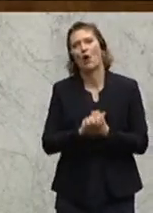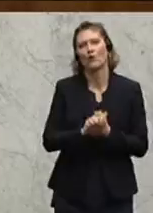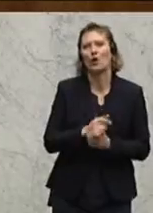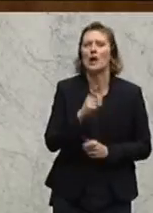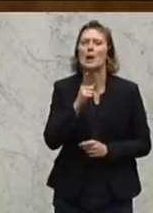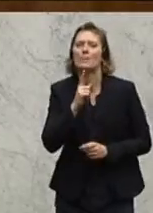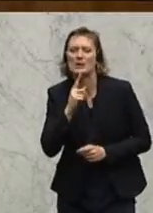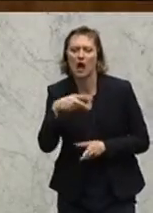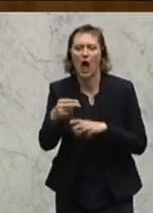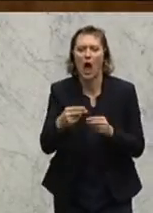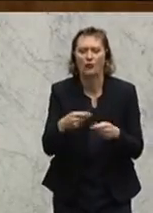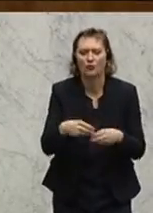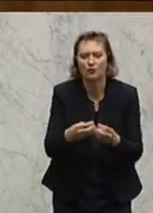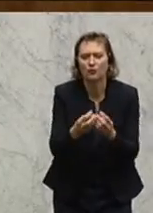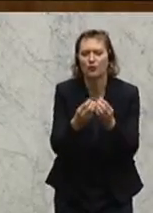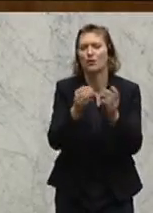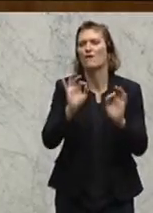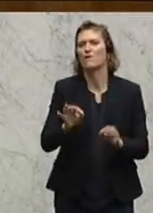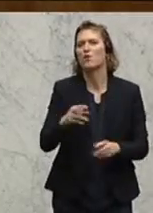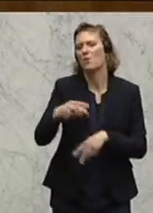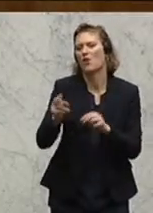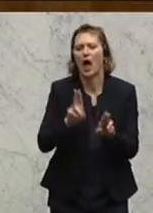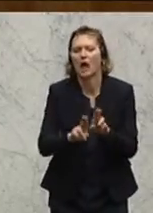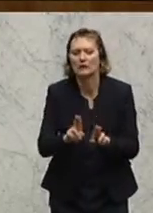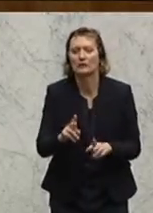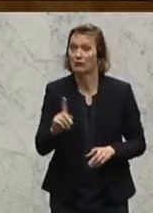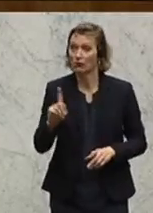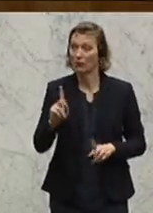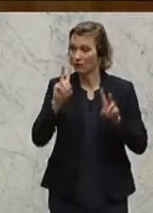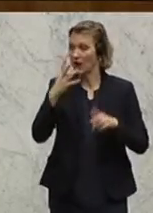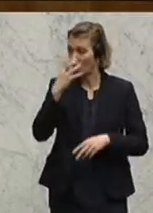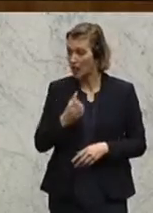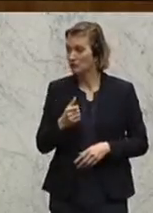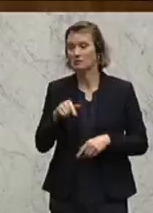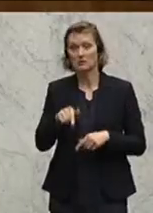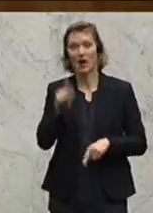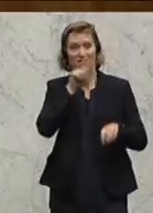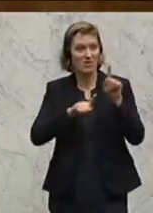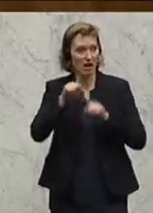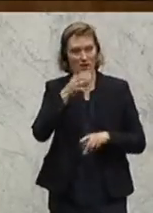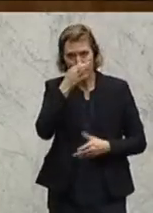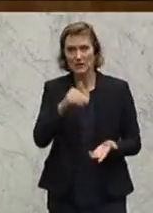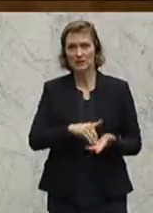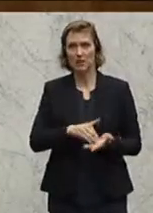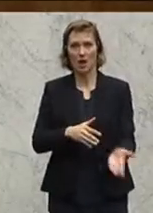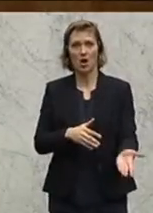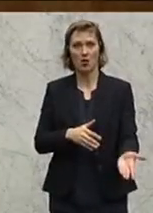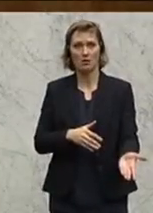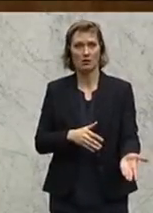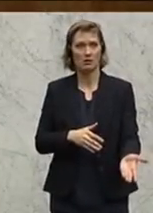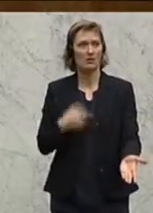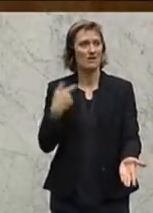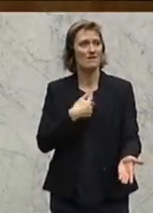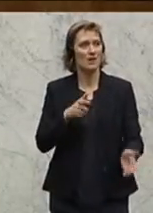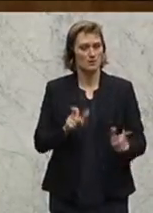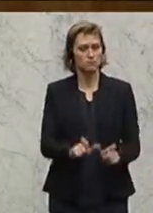Hanf anbauen oder eben für die wichtige Hanfprodukte diese Pflanzen ziehen, sondern hier geht durchaus der Verdacht nahe, dass hier Missbrauch betrieben wird. Und ich denke mir,